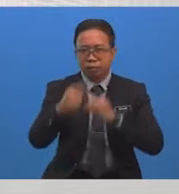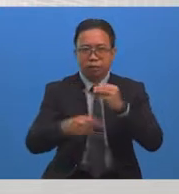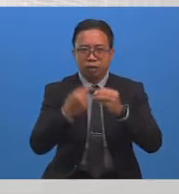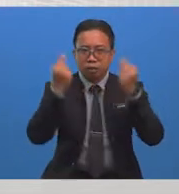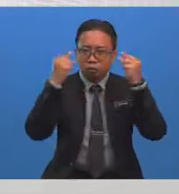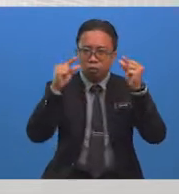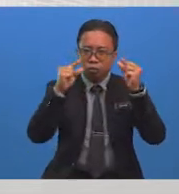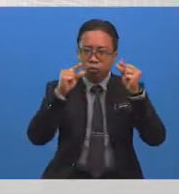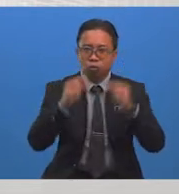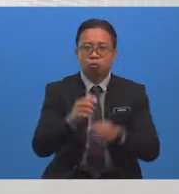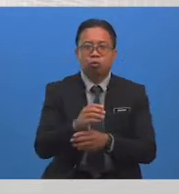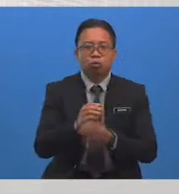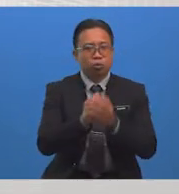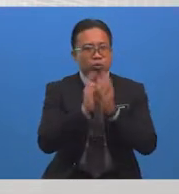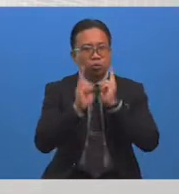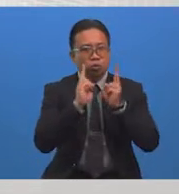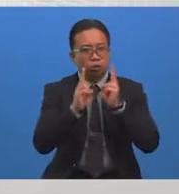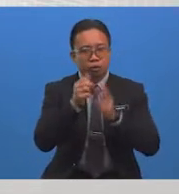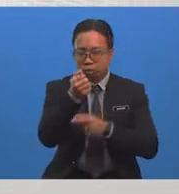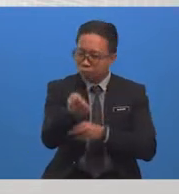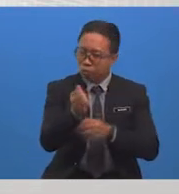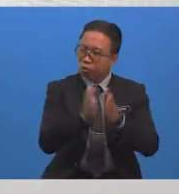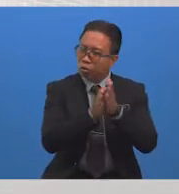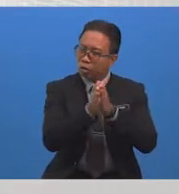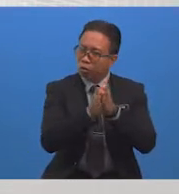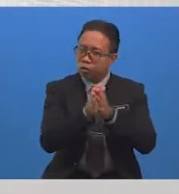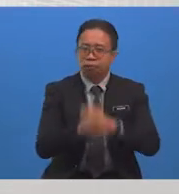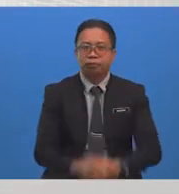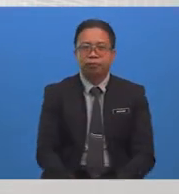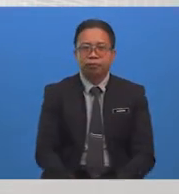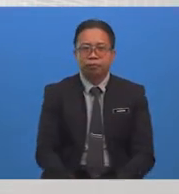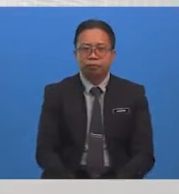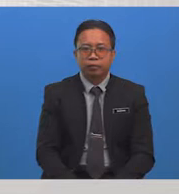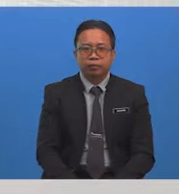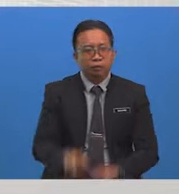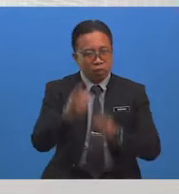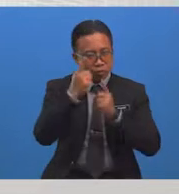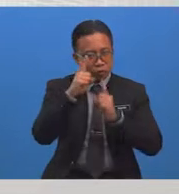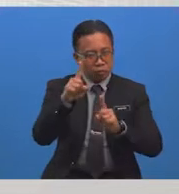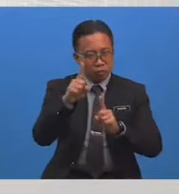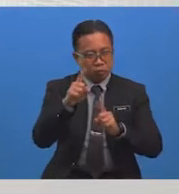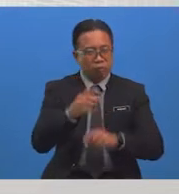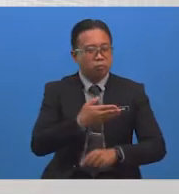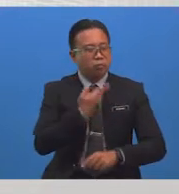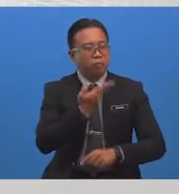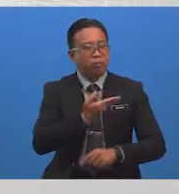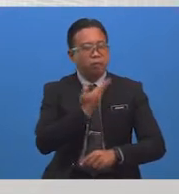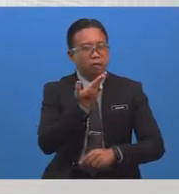guru memuji kamu seorang yang rajin jawabannya gembira